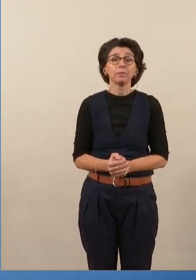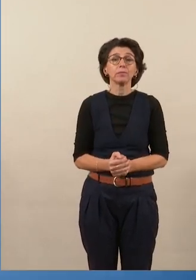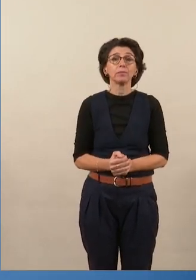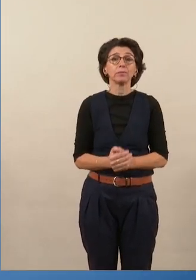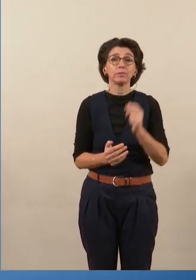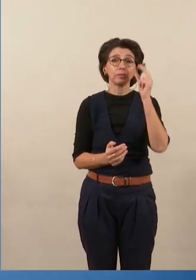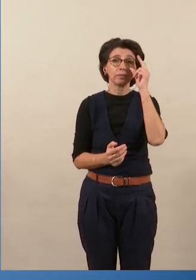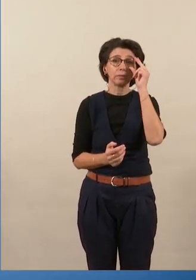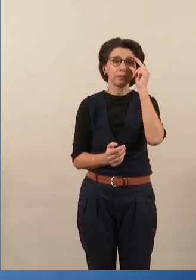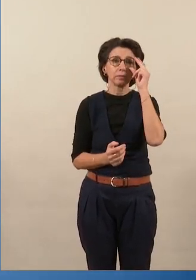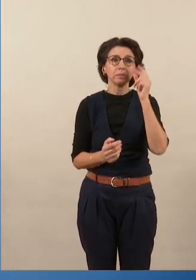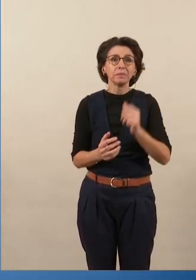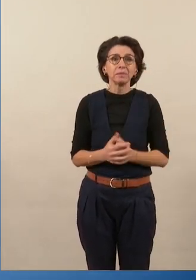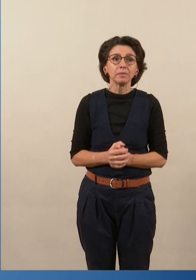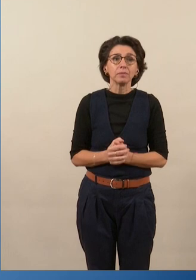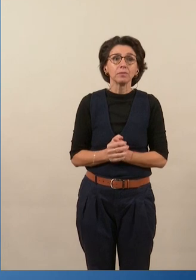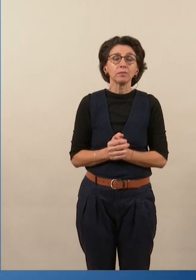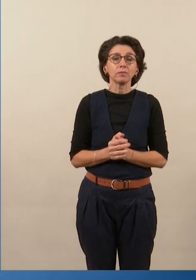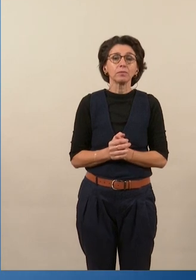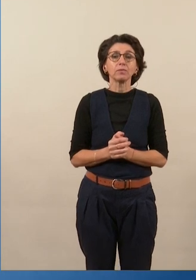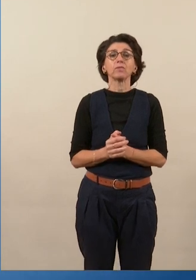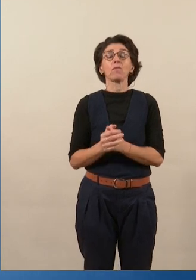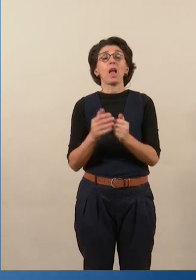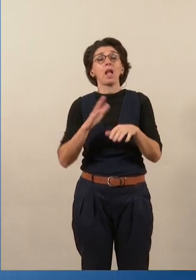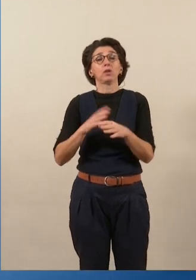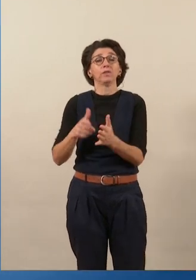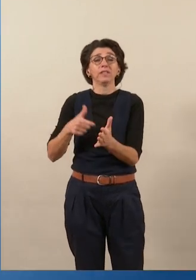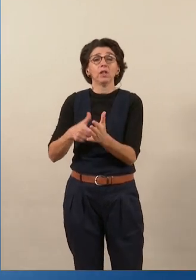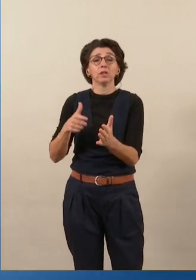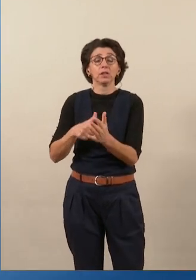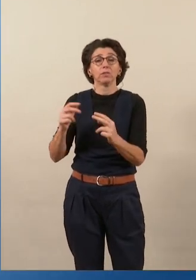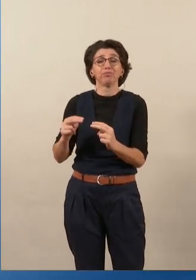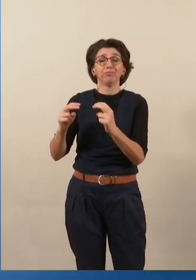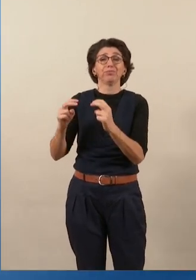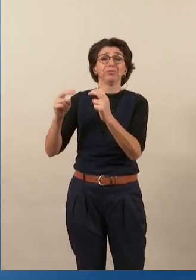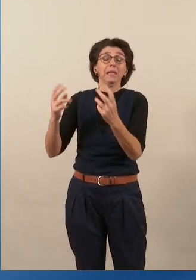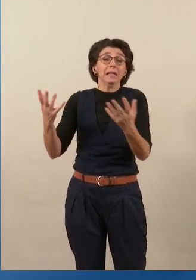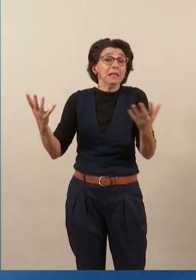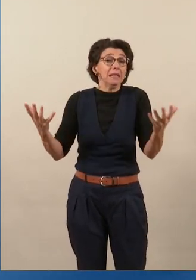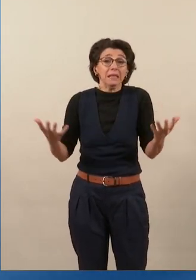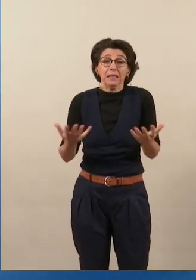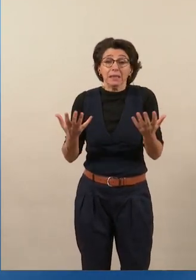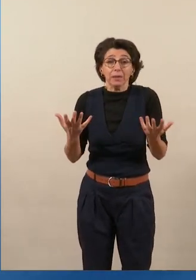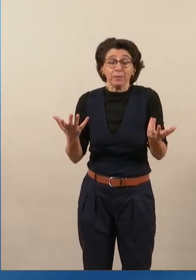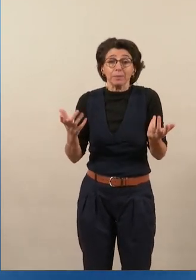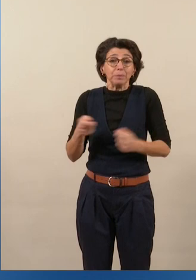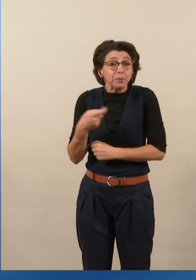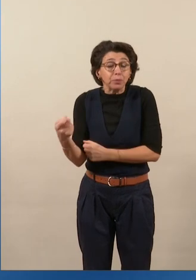apporter à votre attention euh la hausse de fiscalité ne peut pas en effet porter que sur les